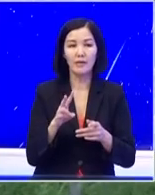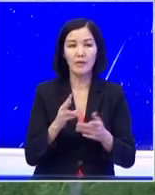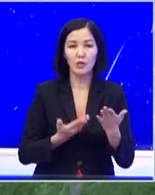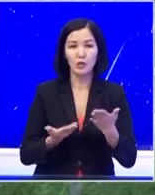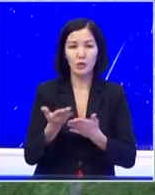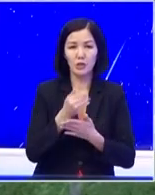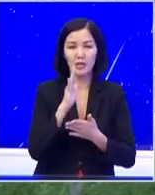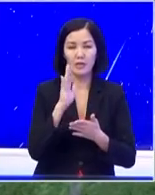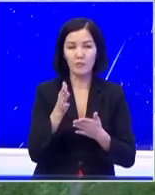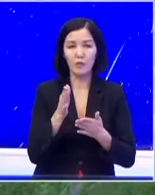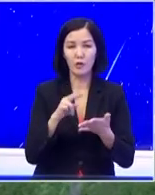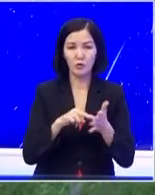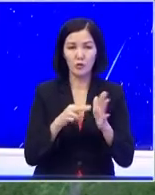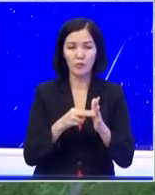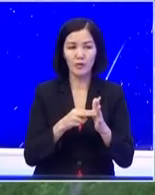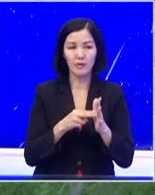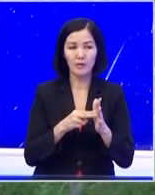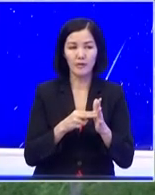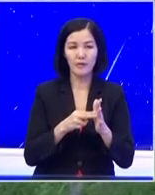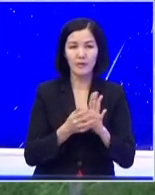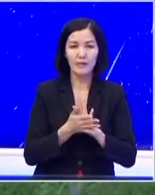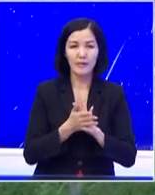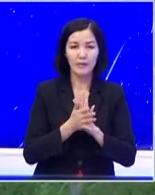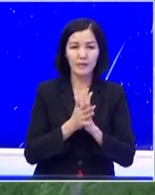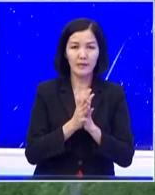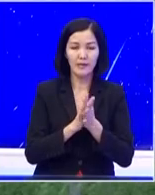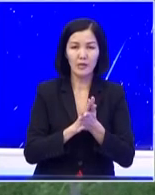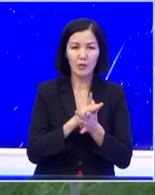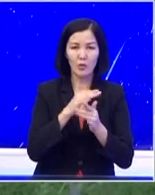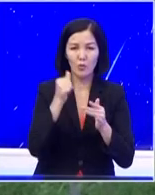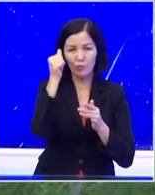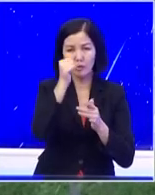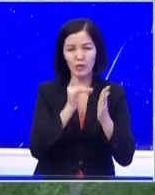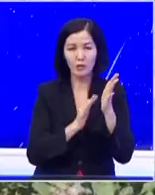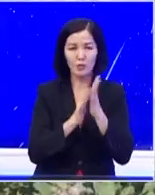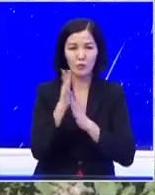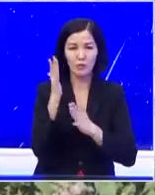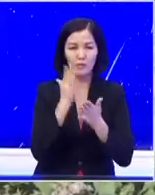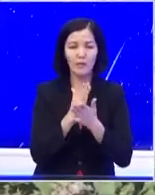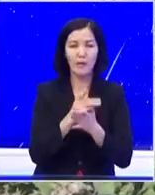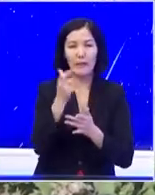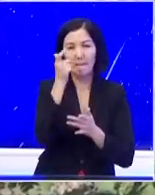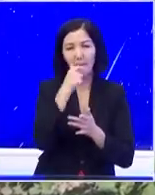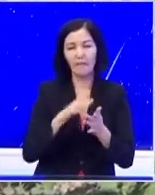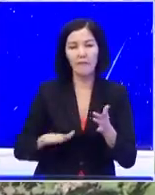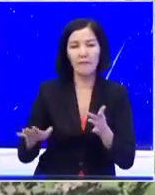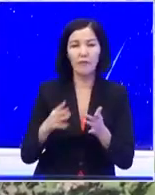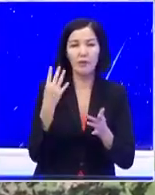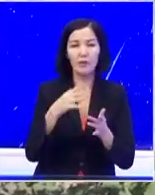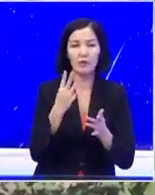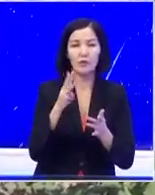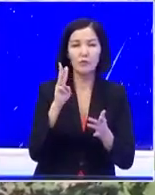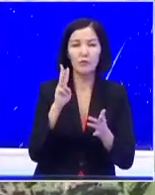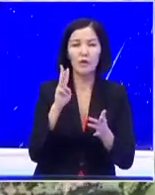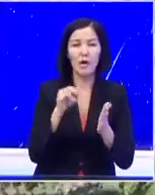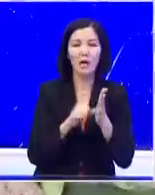жиналады шөп естесімен сені қос бар жаңағы көп жылдық шөптер бар сондай. Панфилов ауданында қазір 43600